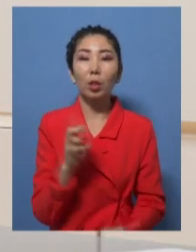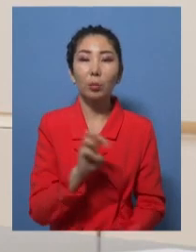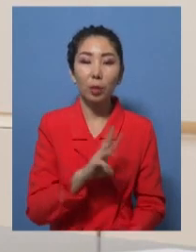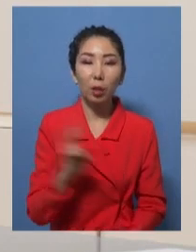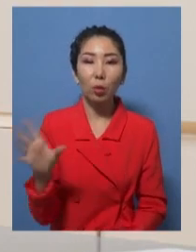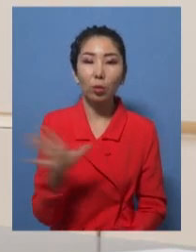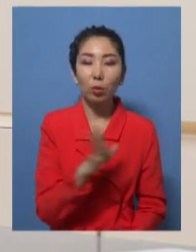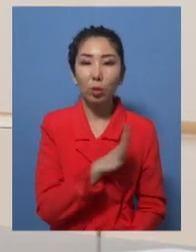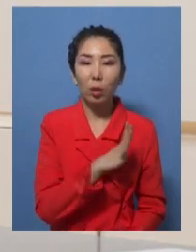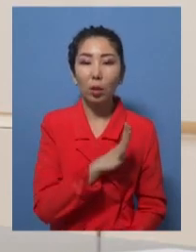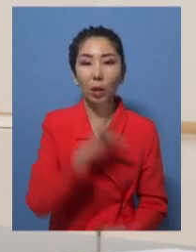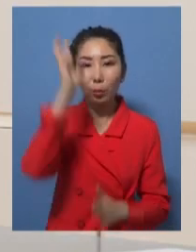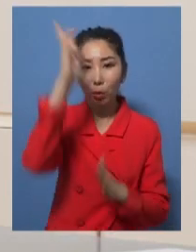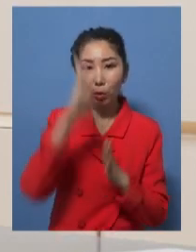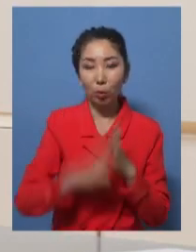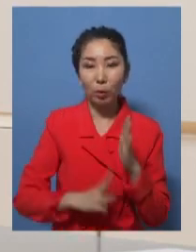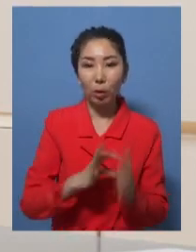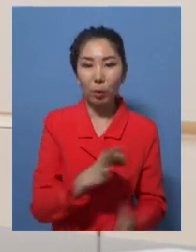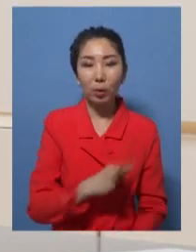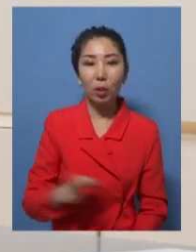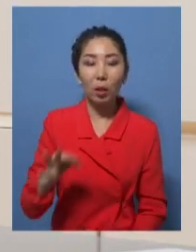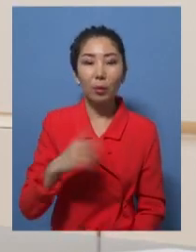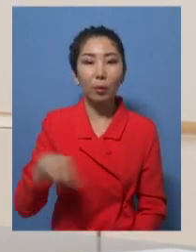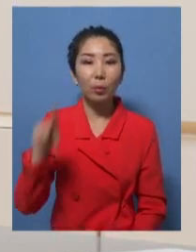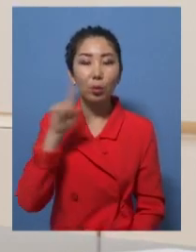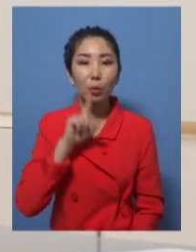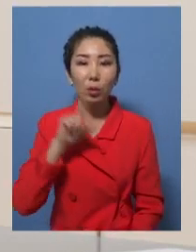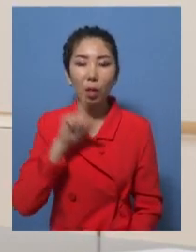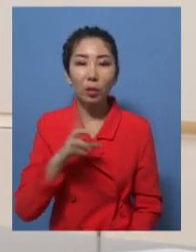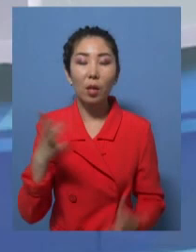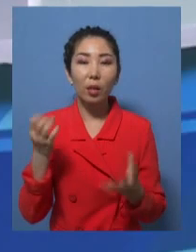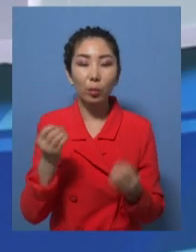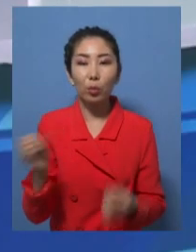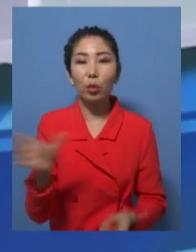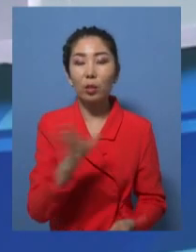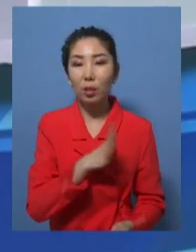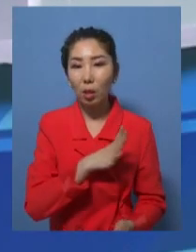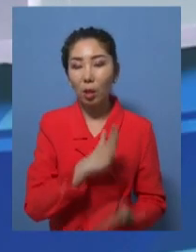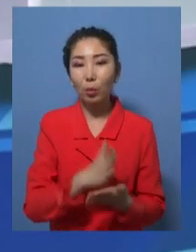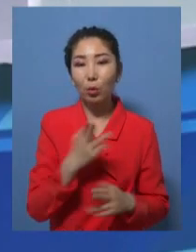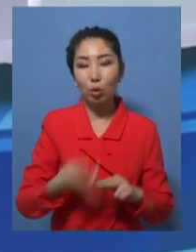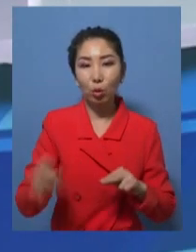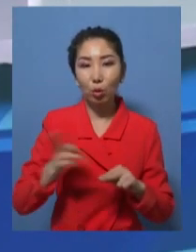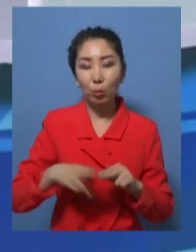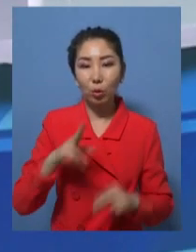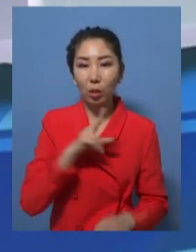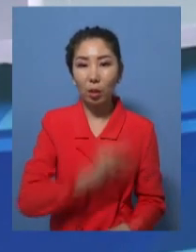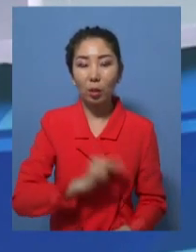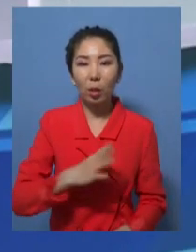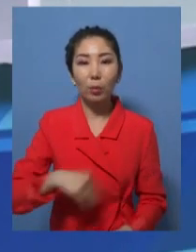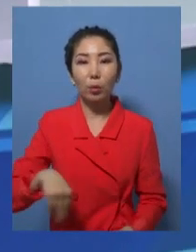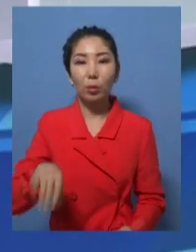900 мың теңгедей айыппұл салды. Бұл енді облыста әзірге бірінші жағдай. Тағы да болып жатса, енді бұл жұмысты бағыттап. Олар